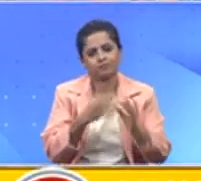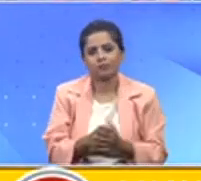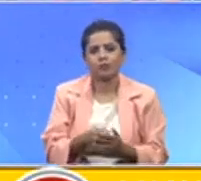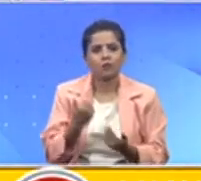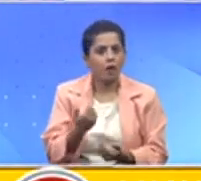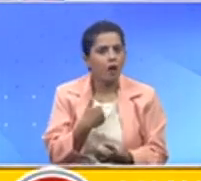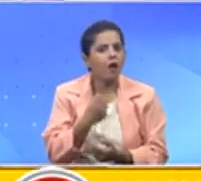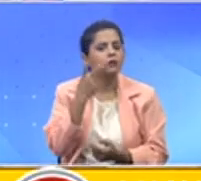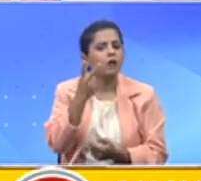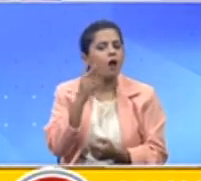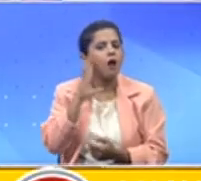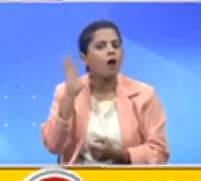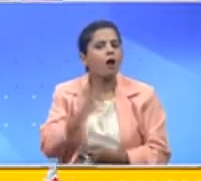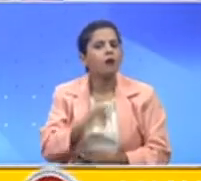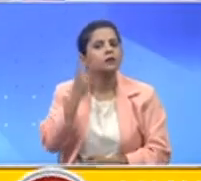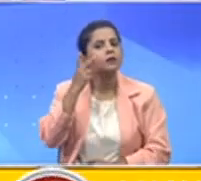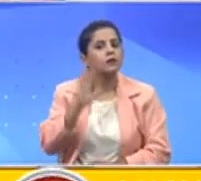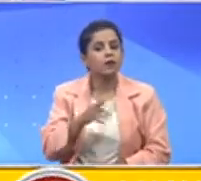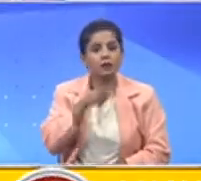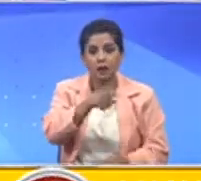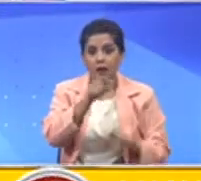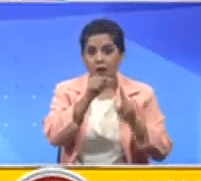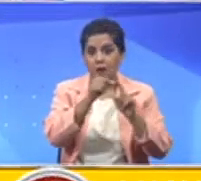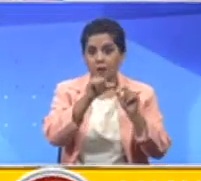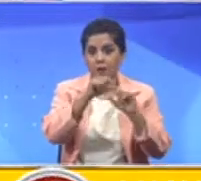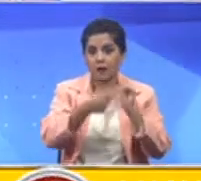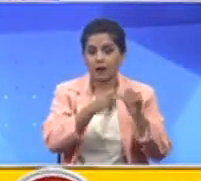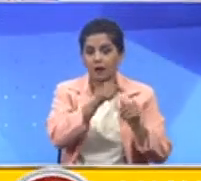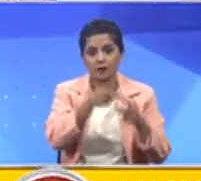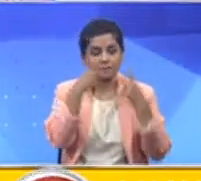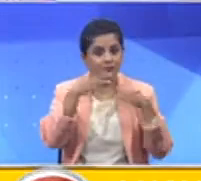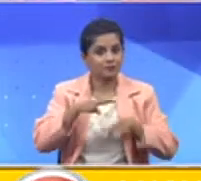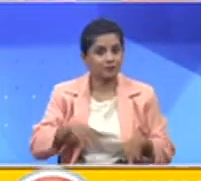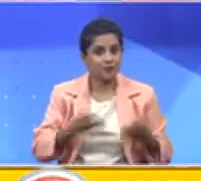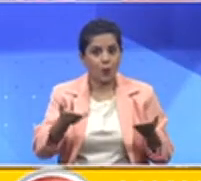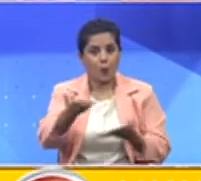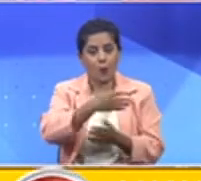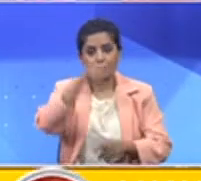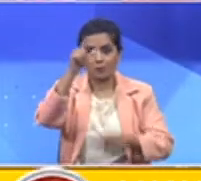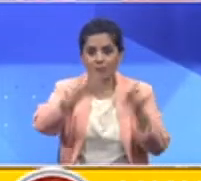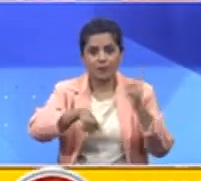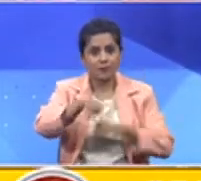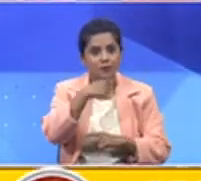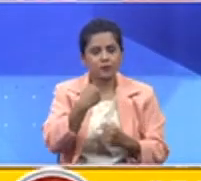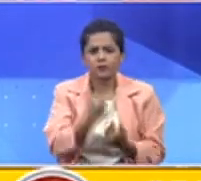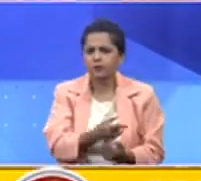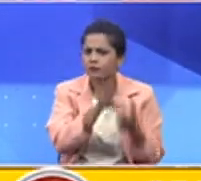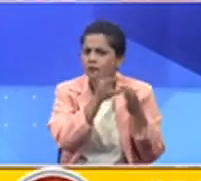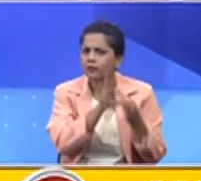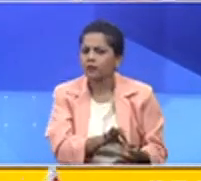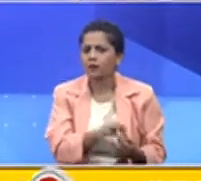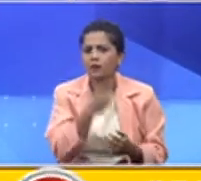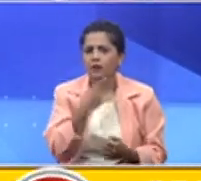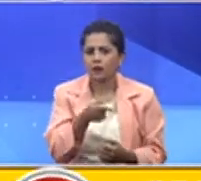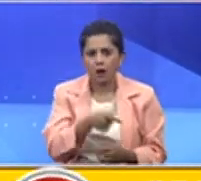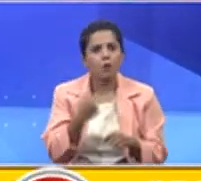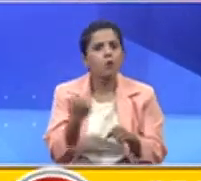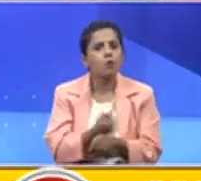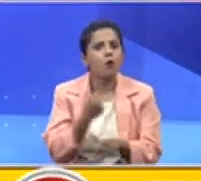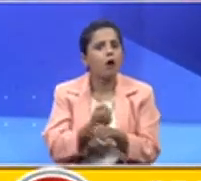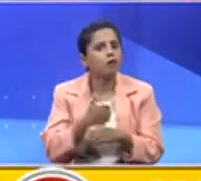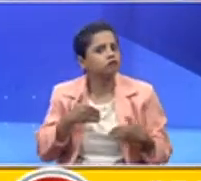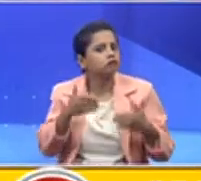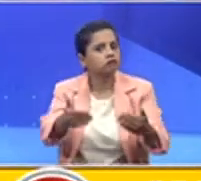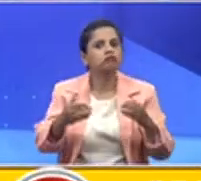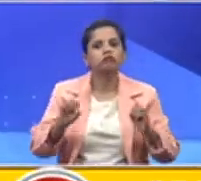मुझे पता चला है कि पकरिया गाउं के आदिवासी भाई भेनों ने इसे लेकर काम भी शुरू कर